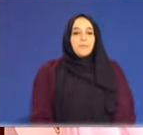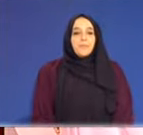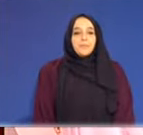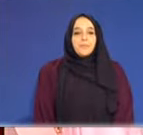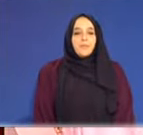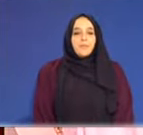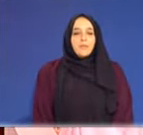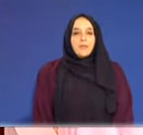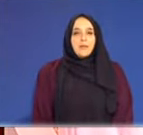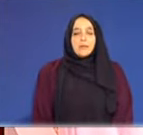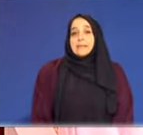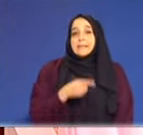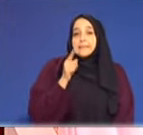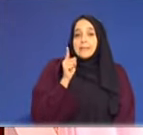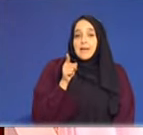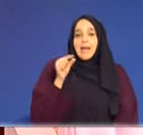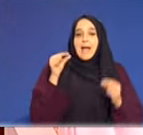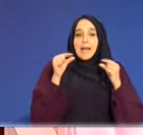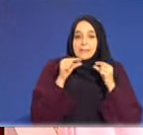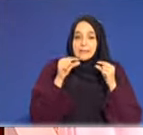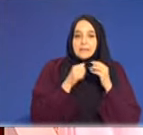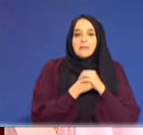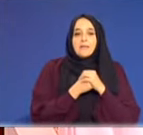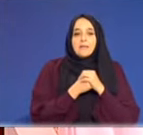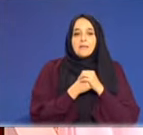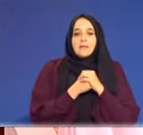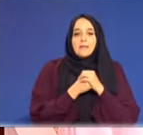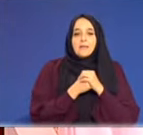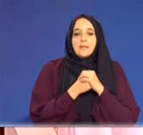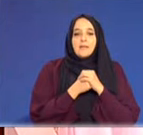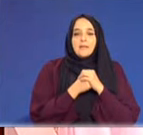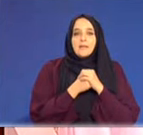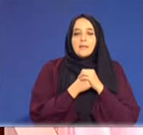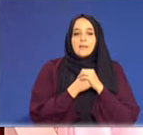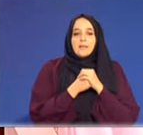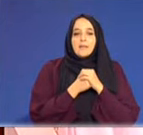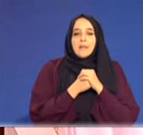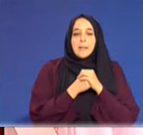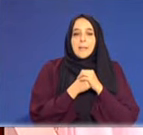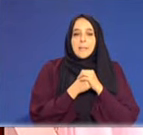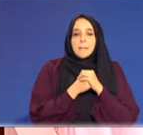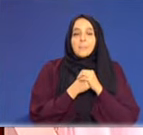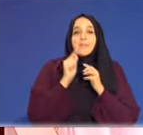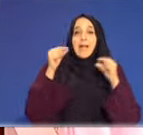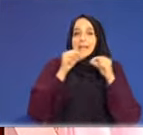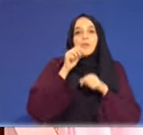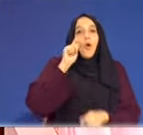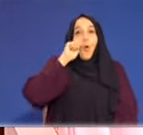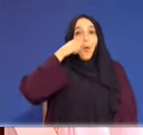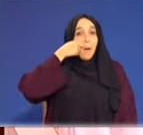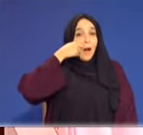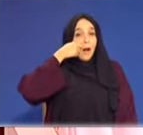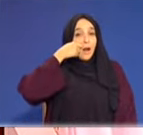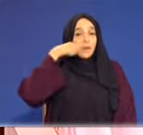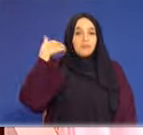وهذه الصيغة من الحديث أيضا استثمرها واستخدمها عمر بن الخطاب